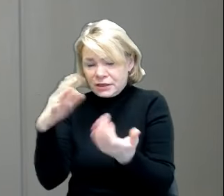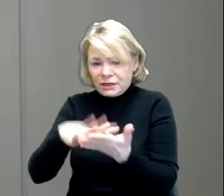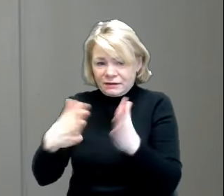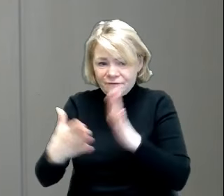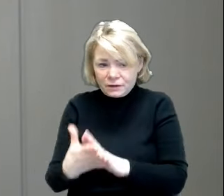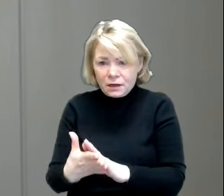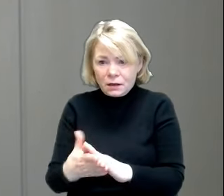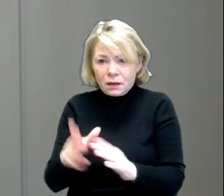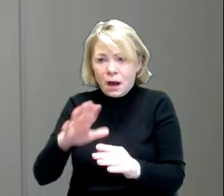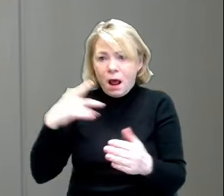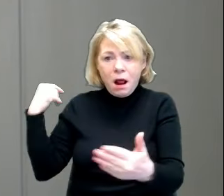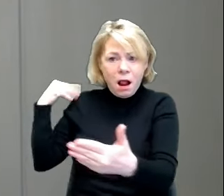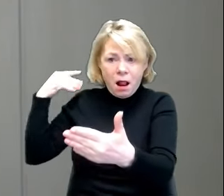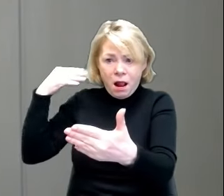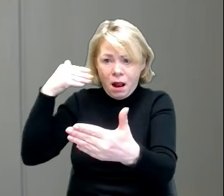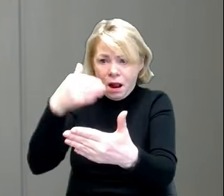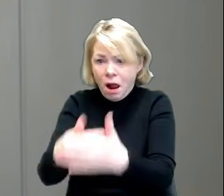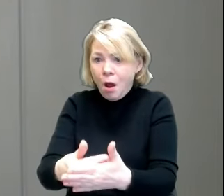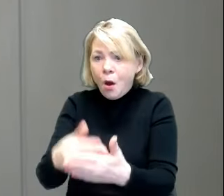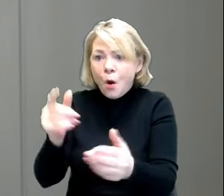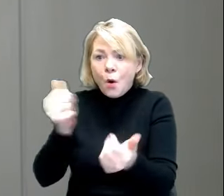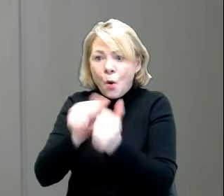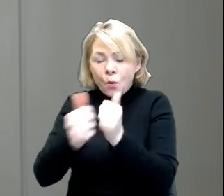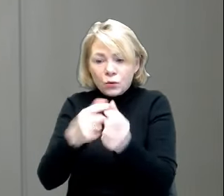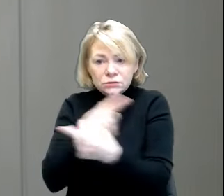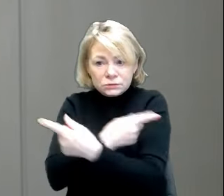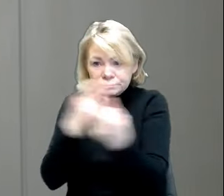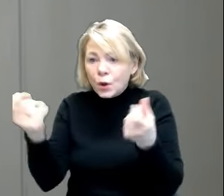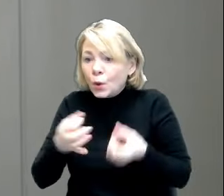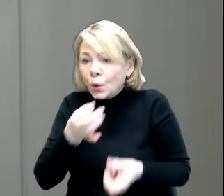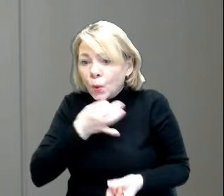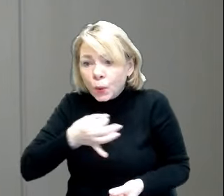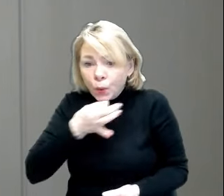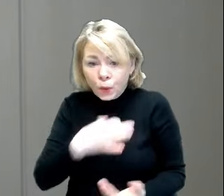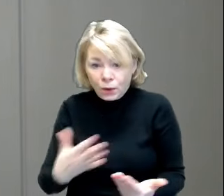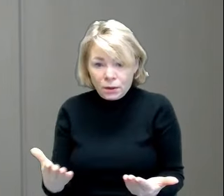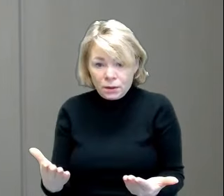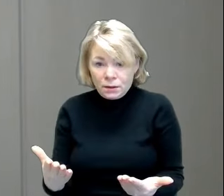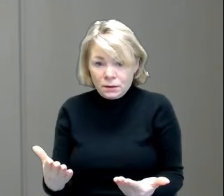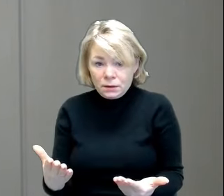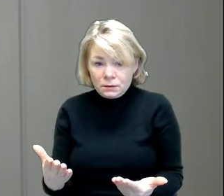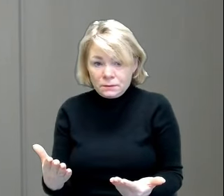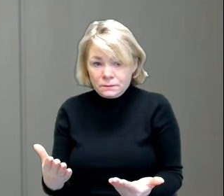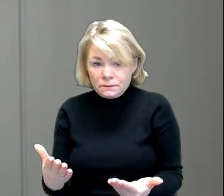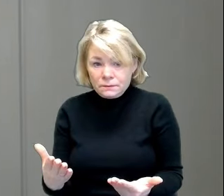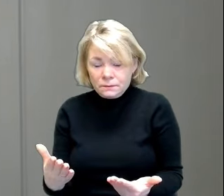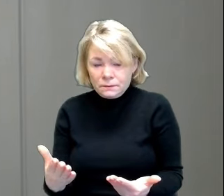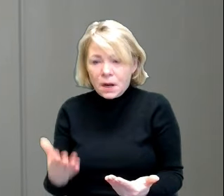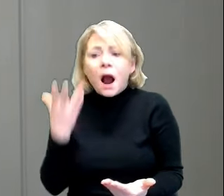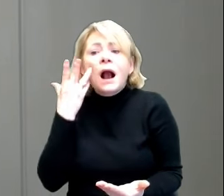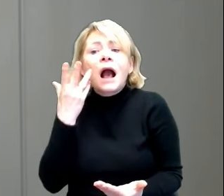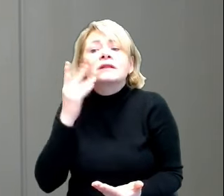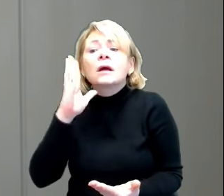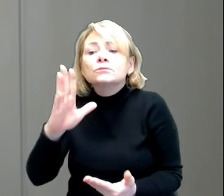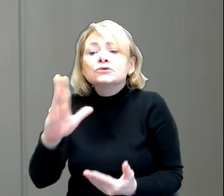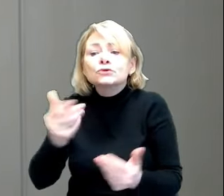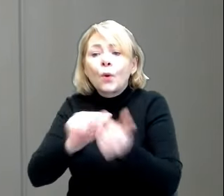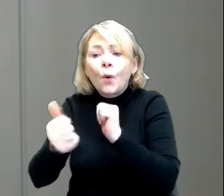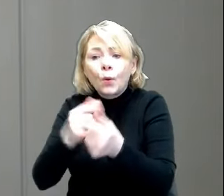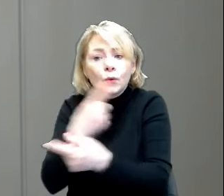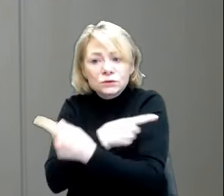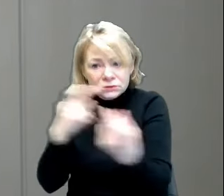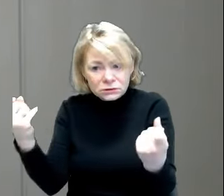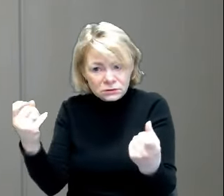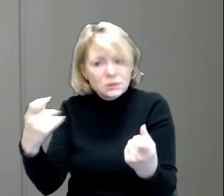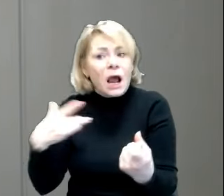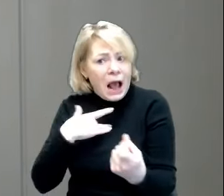nepaskelbtas tai vat vienas irgi raštų kada kada bus paskelbtas konkursas čia nežinau vėl tarybai turbūt